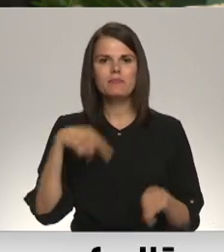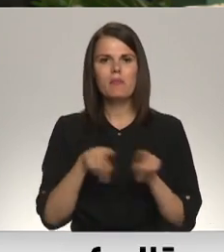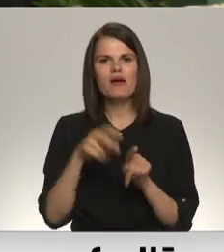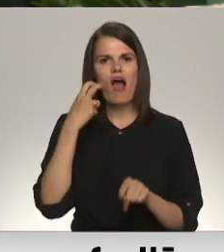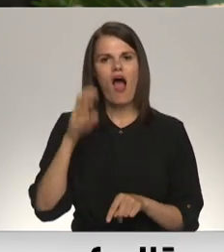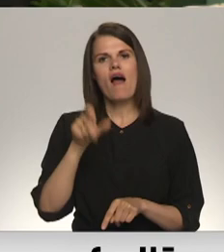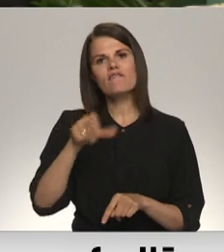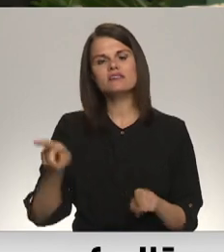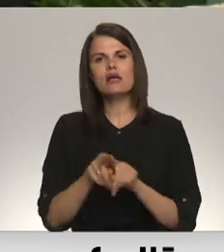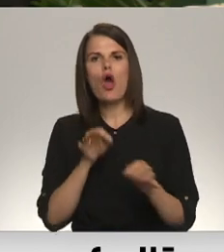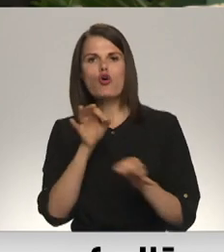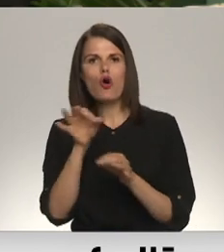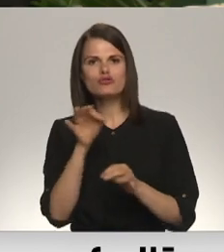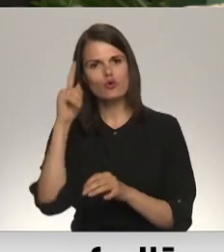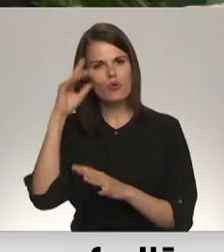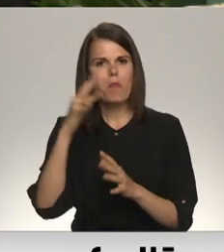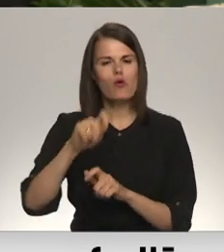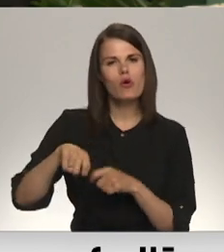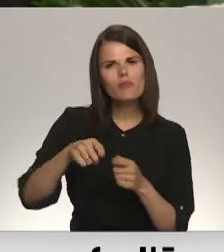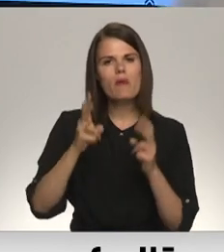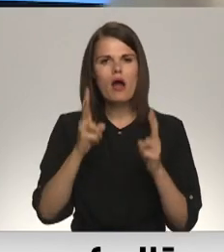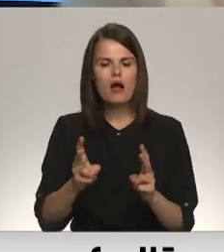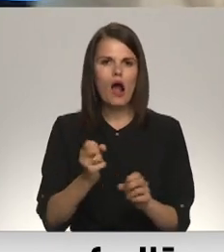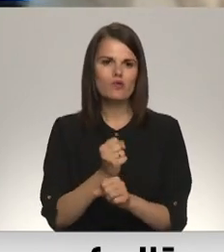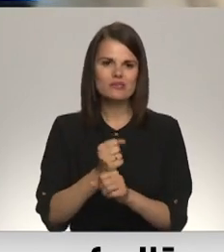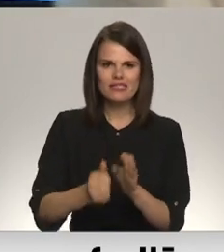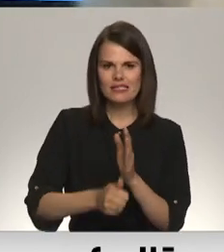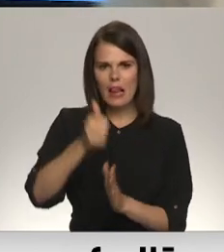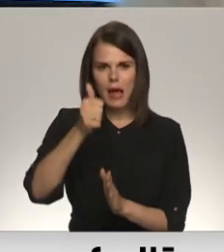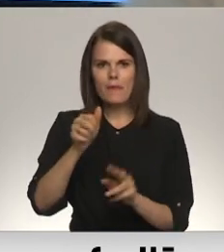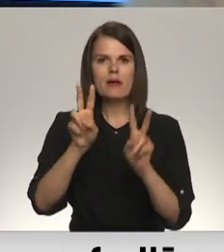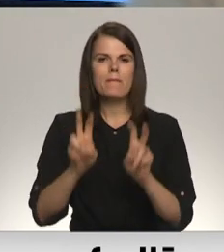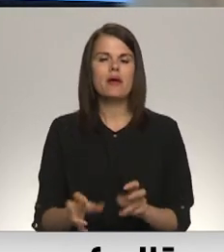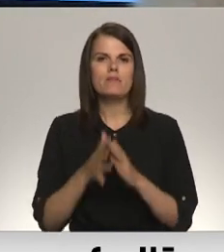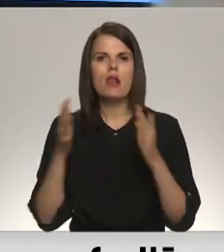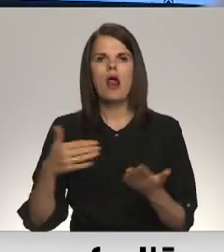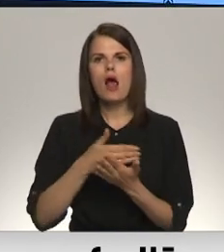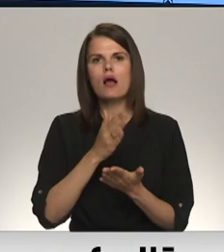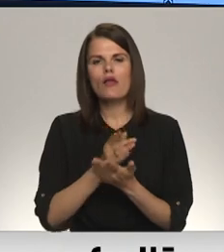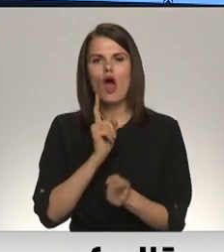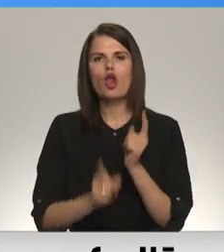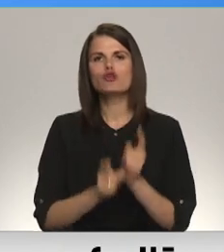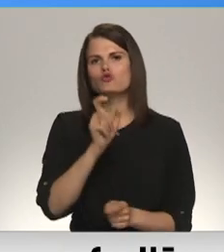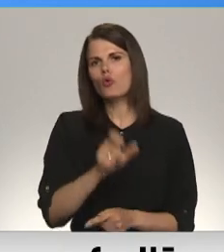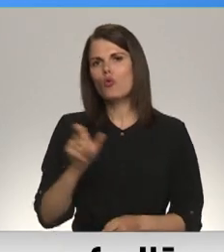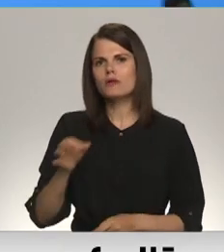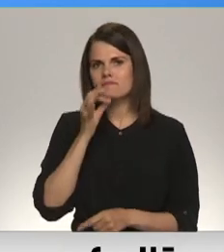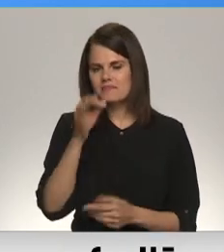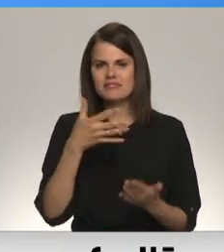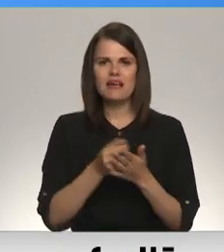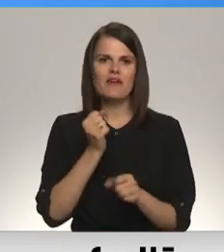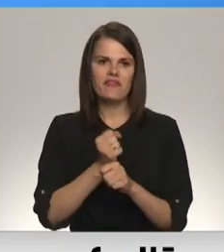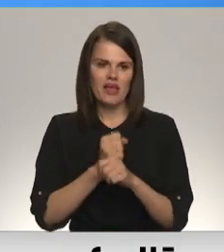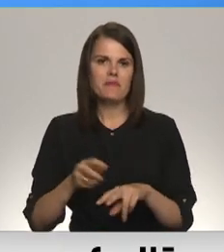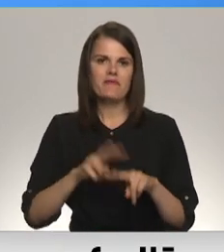varbūt būt kā konsultanti un padomdevēji, kā to izdarīt labāk. Pētījumā vairākums skolotāji gan norādījuši, ka savās darba vietās ir